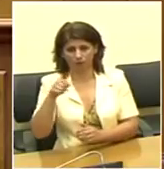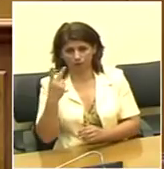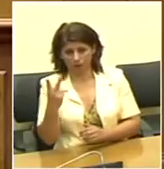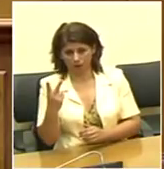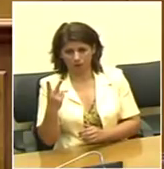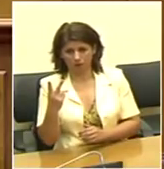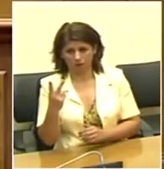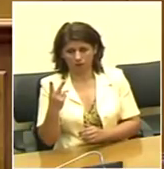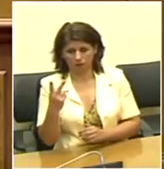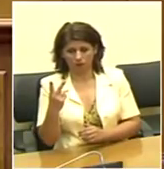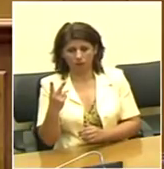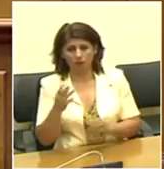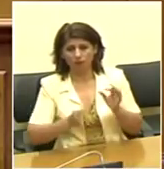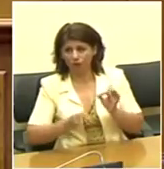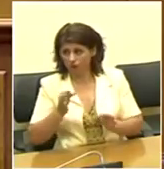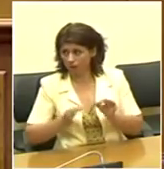5,2%